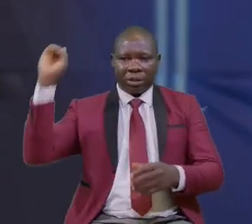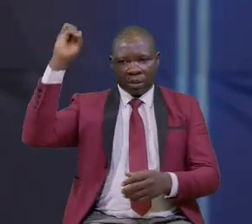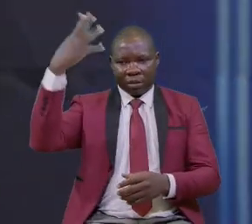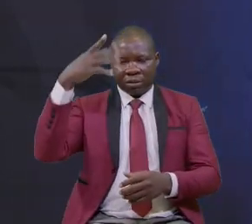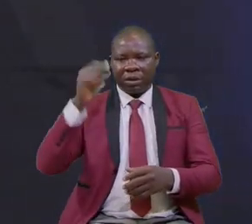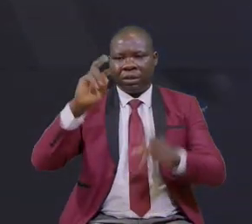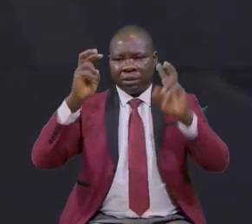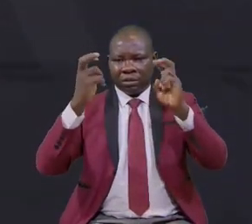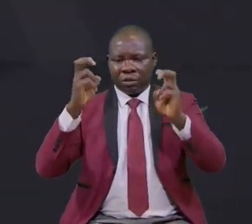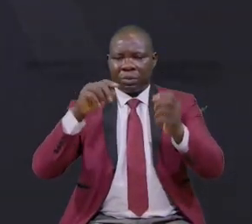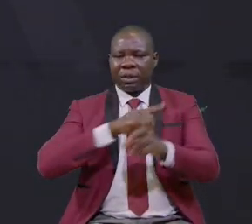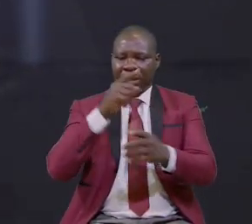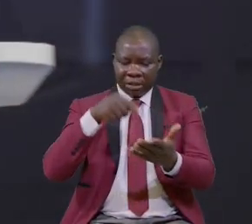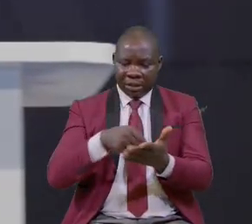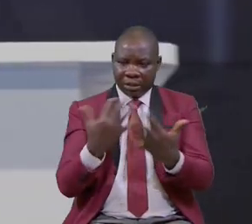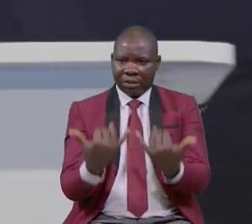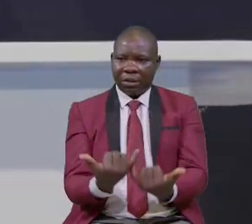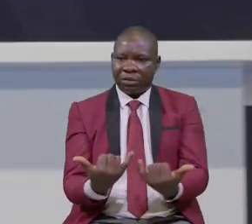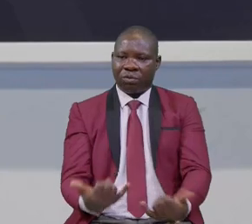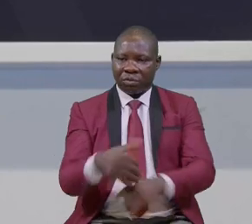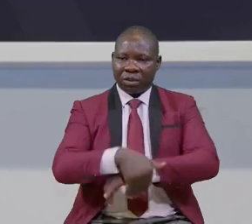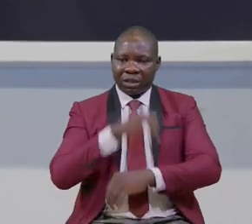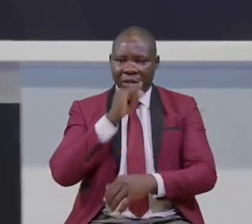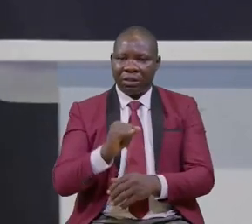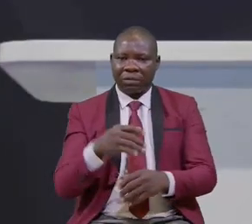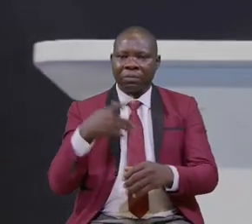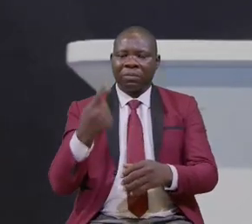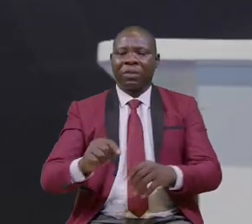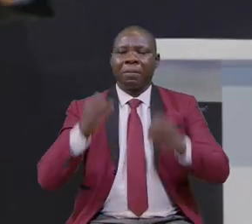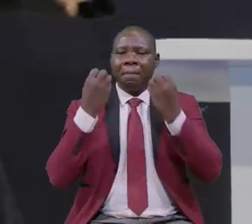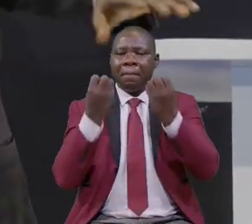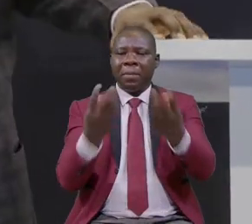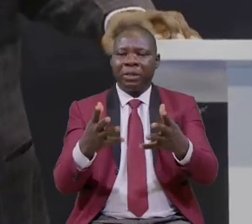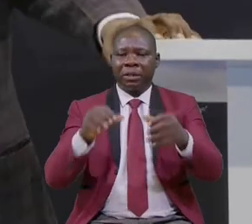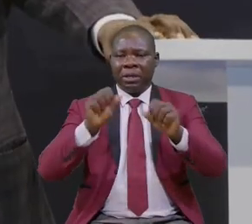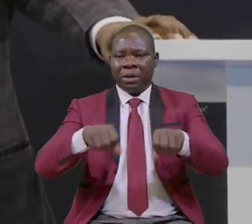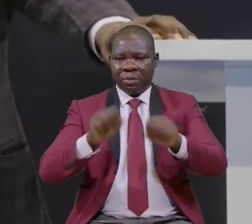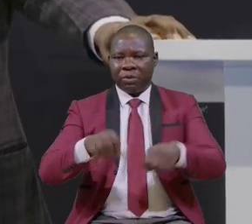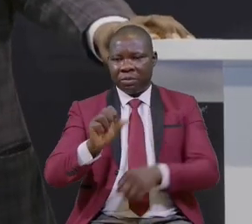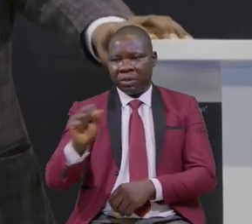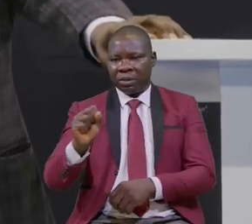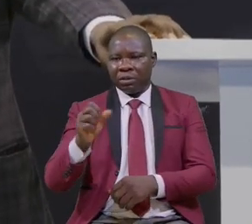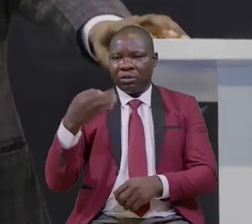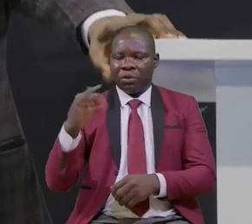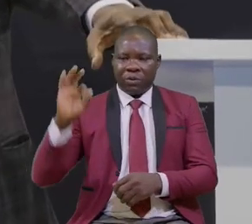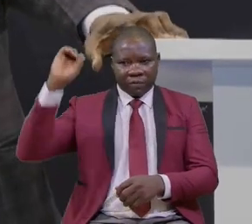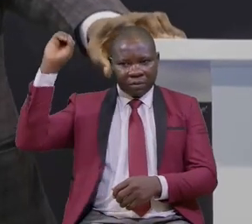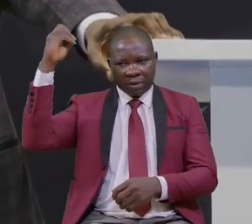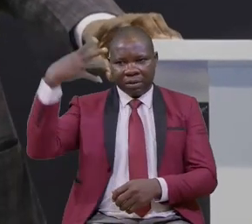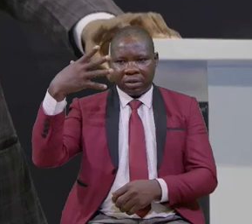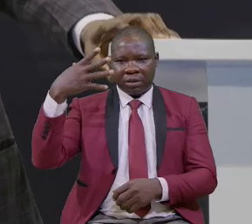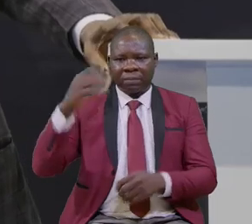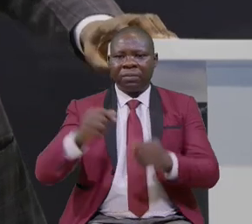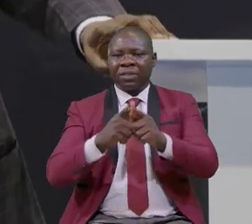Le thème de ce soir est « Les multiples possibilités de la grâce ».